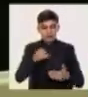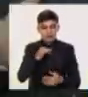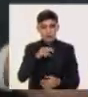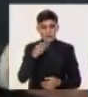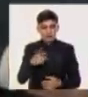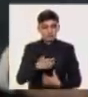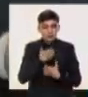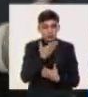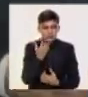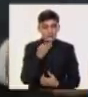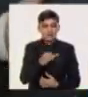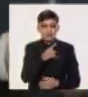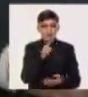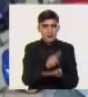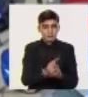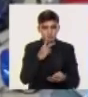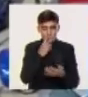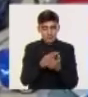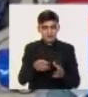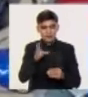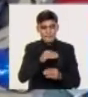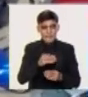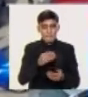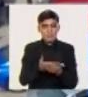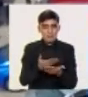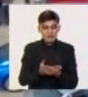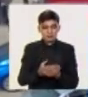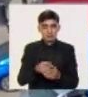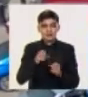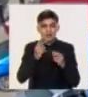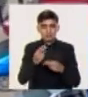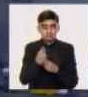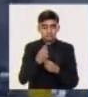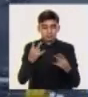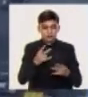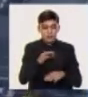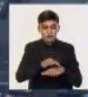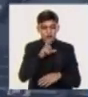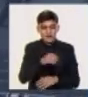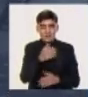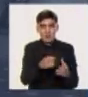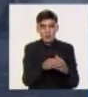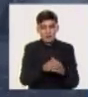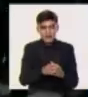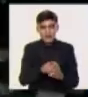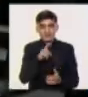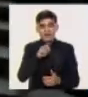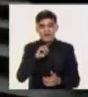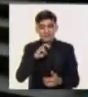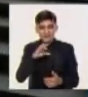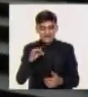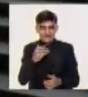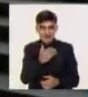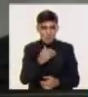не страшно, и он обязан показать пример всем, как должен лечиться заболевший. В команде Зеленского вирус подтвердился сразу у